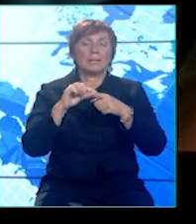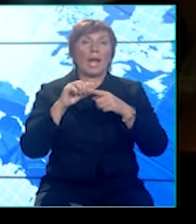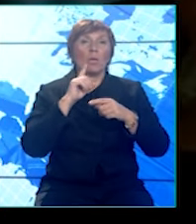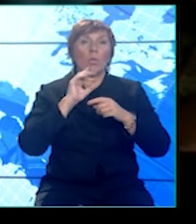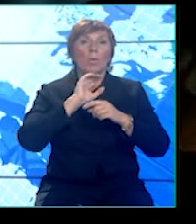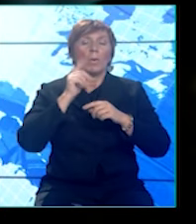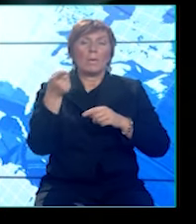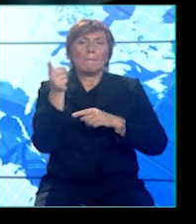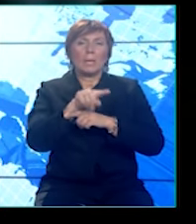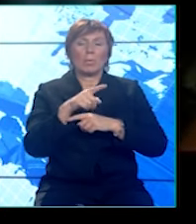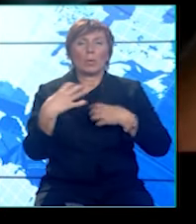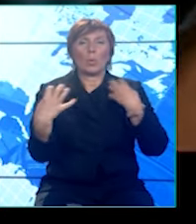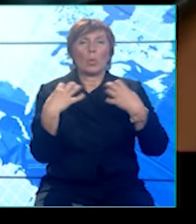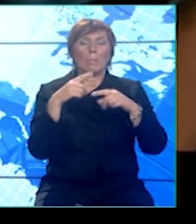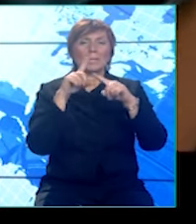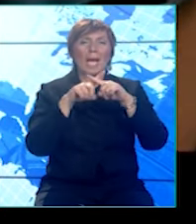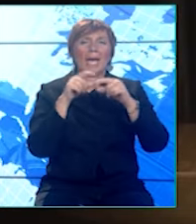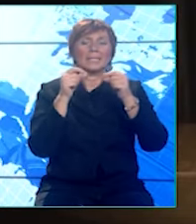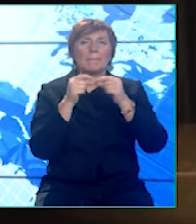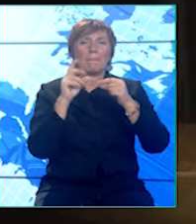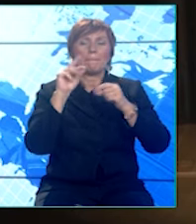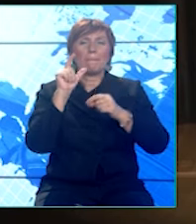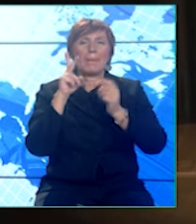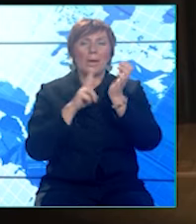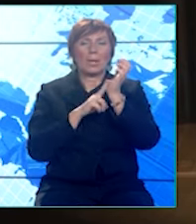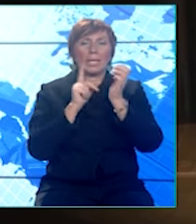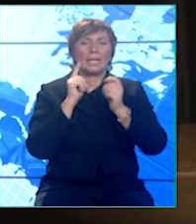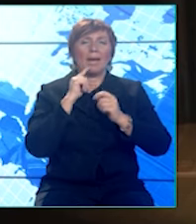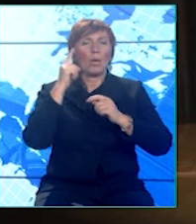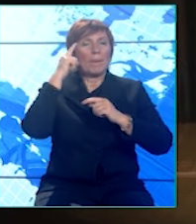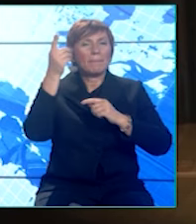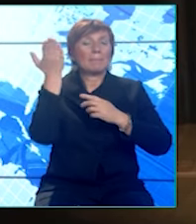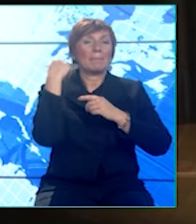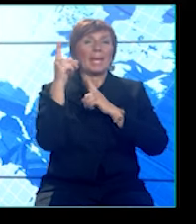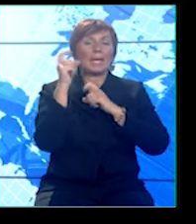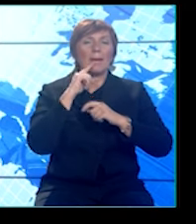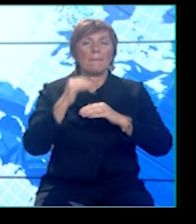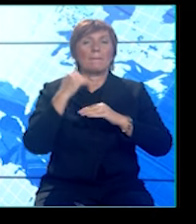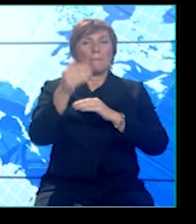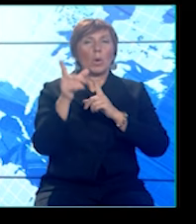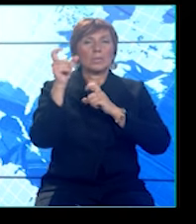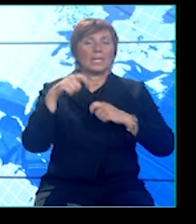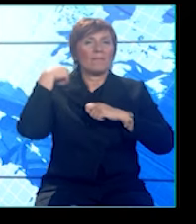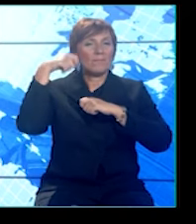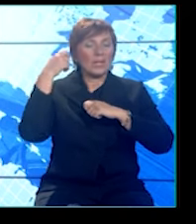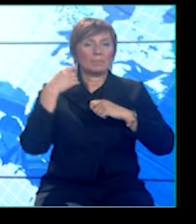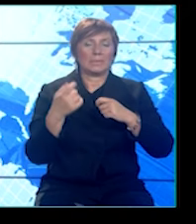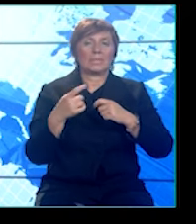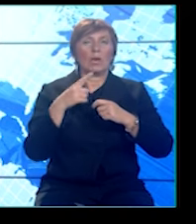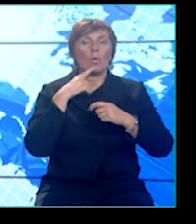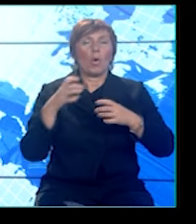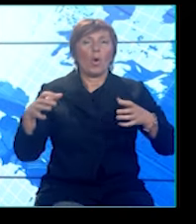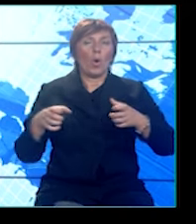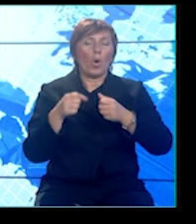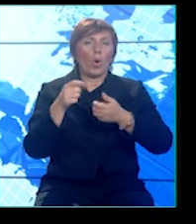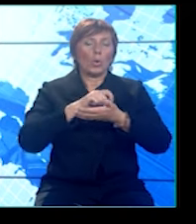beskraju, preminuo Haris Burina, velikan BH glumišta, simbol predratne i posljeratne filmske produkcije,